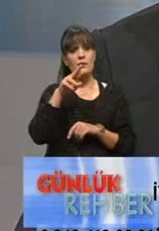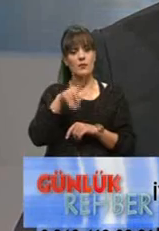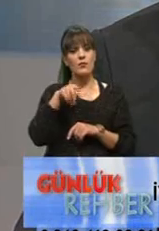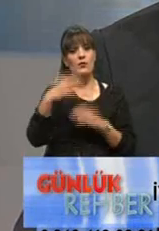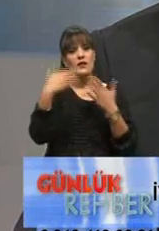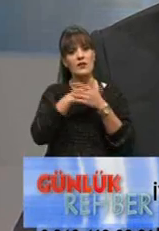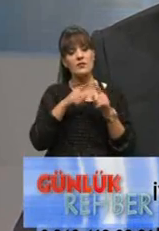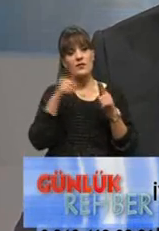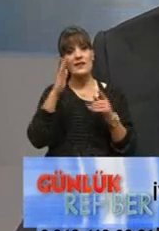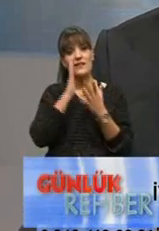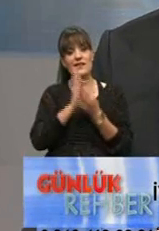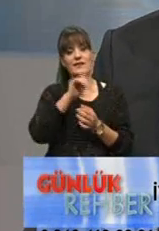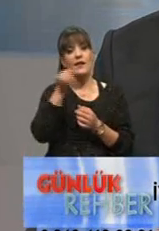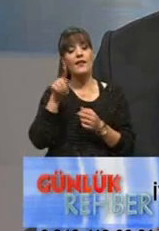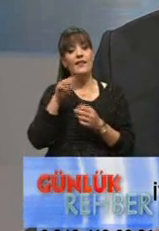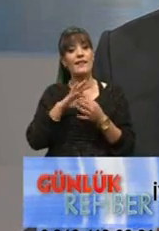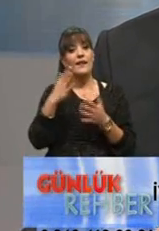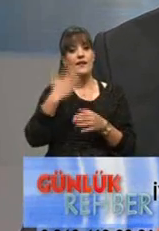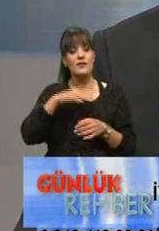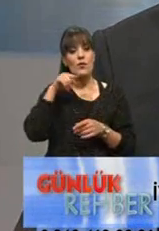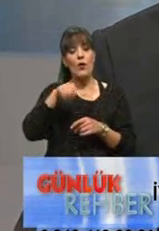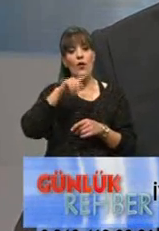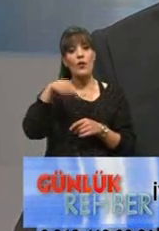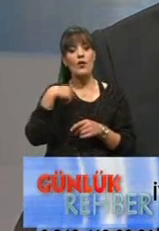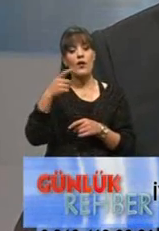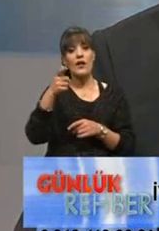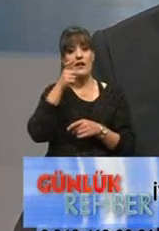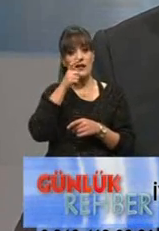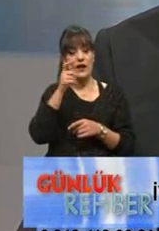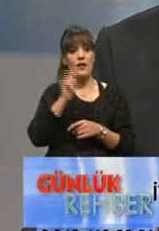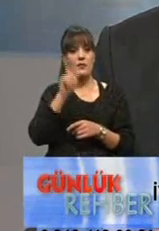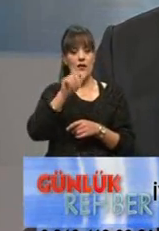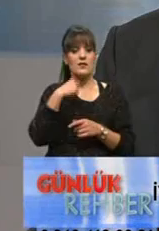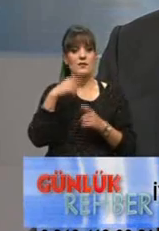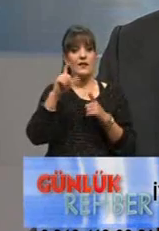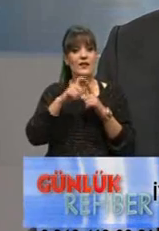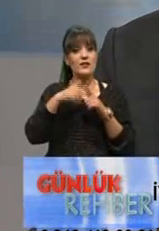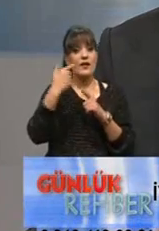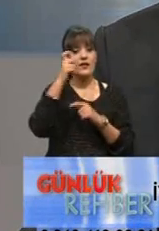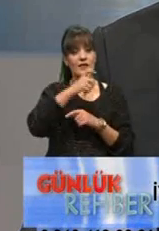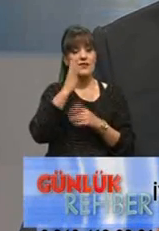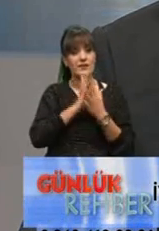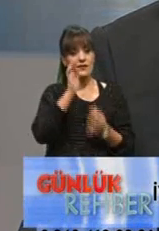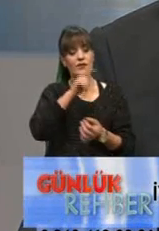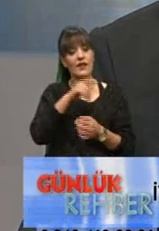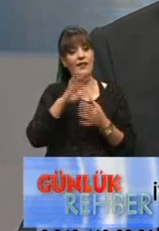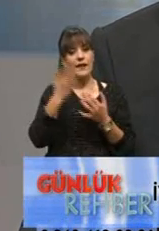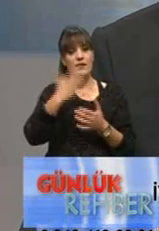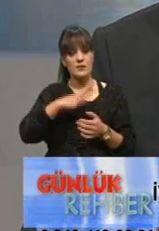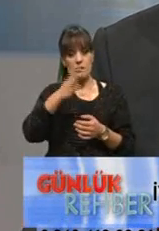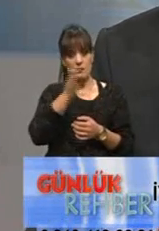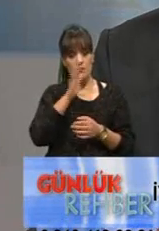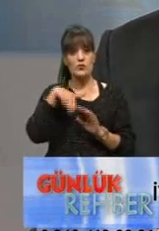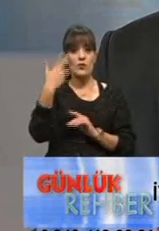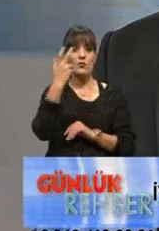o gece boyunca insanların ne istediğini, o elektriği aslında alması lazım diyeceğim. Ne istediğini bilip ondan sonra müzik